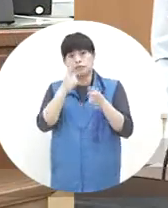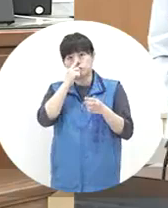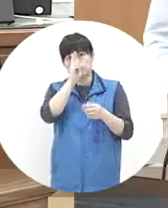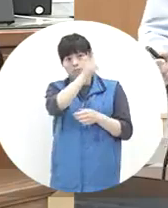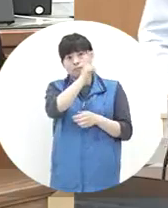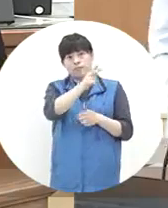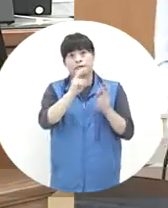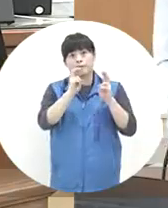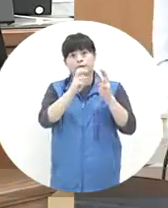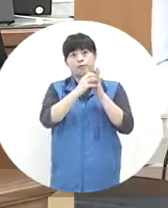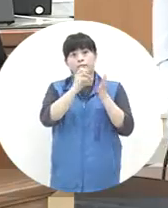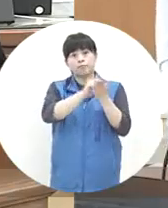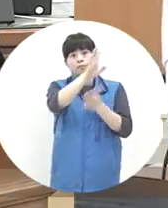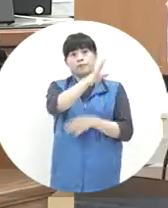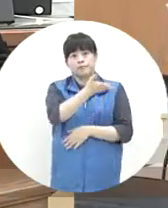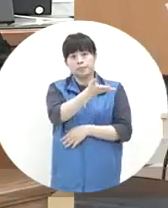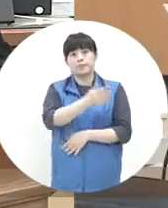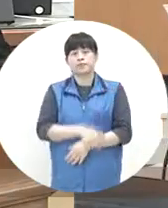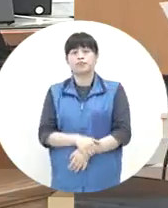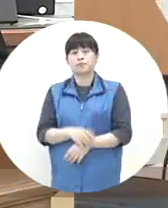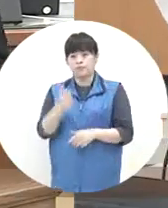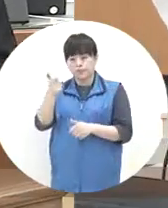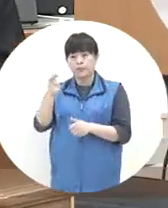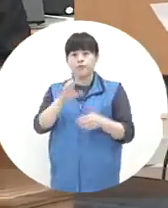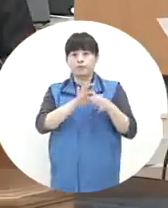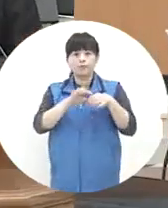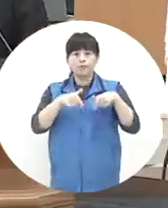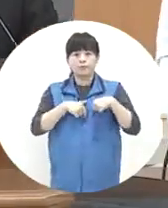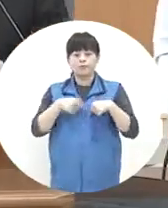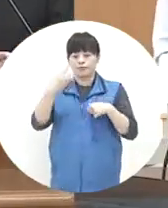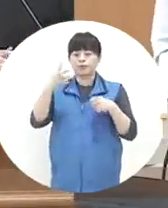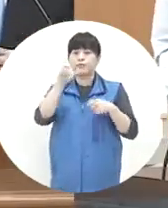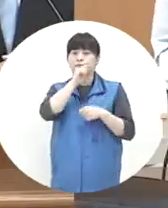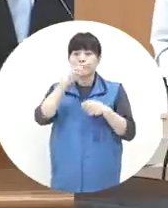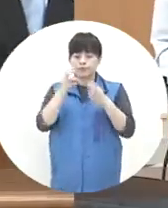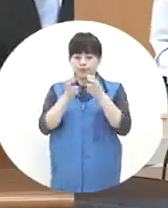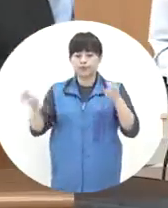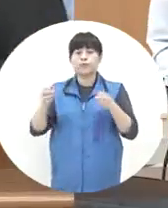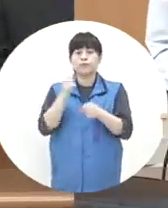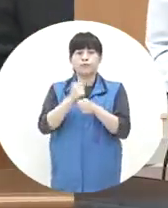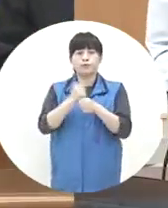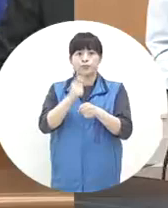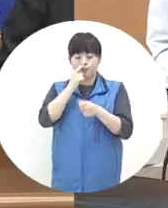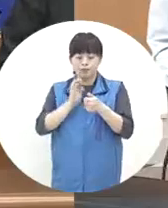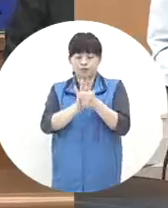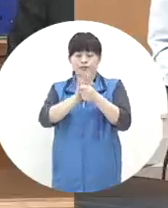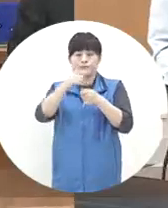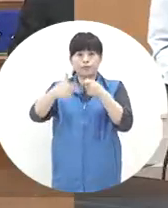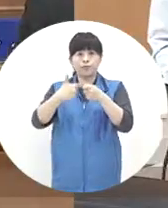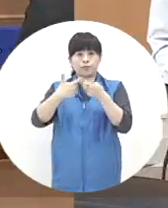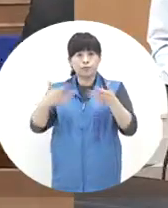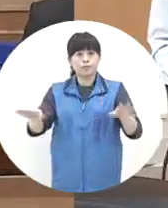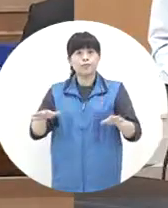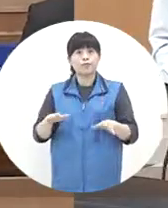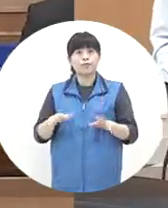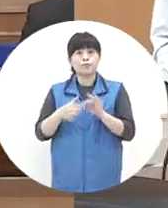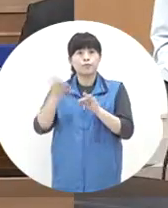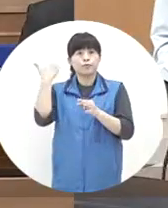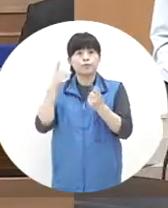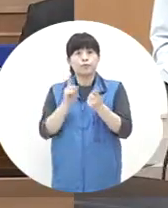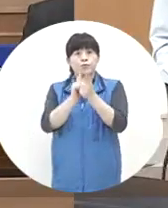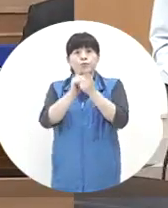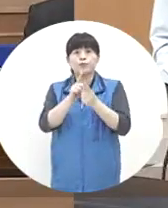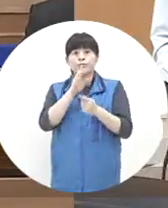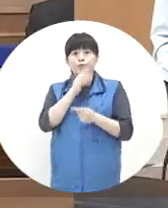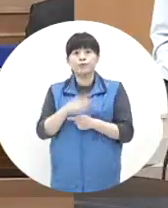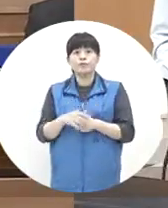我们捷运局报告一下。 捷运局讲一下。 谢谢议员关心三莺线的施工哈，那因为我们推动了6年多来哈，因为有之前有碰到那个一地一